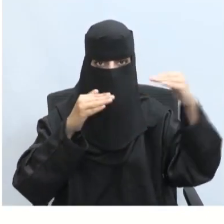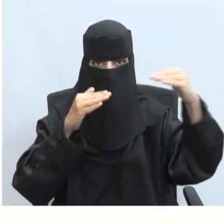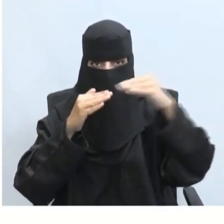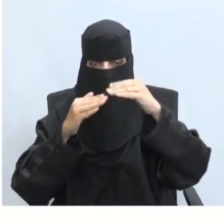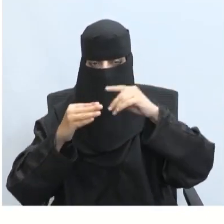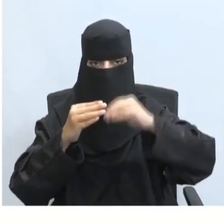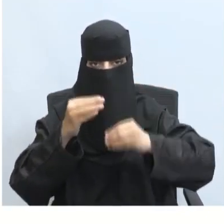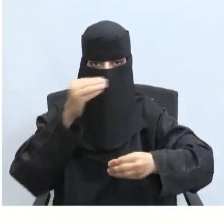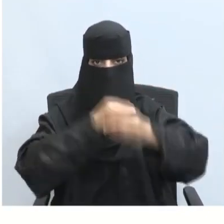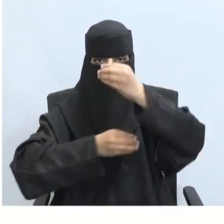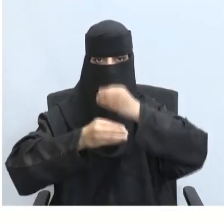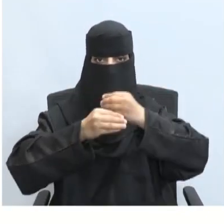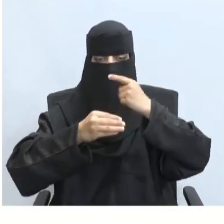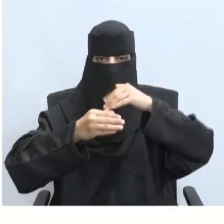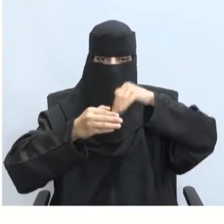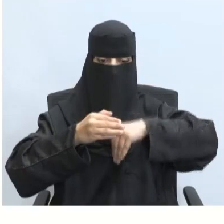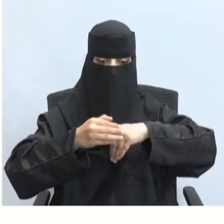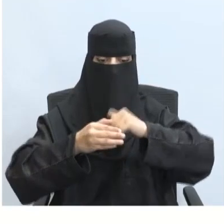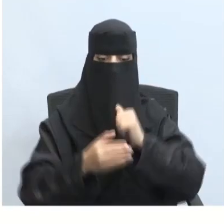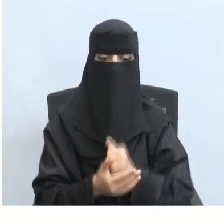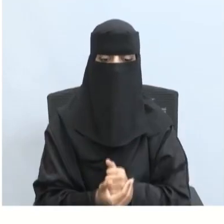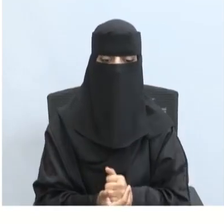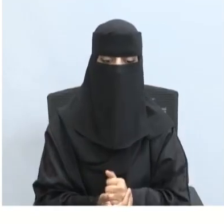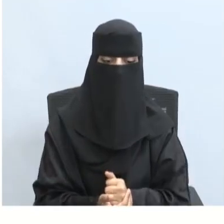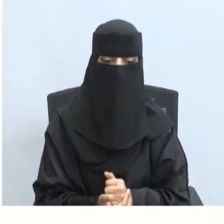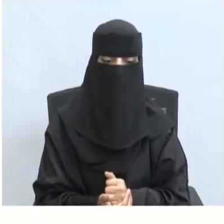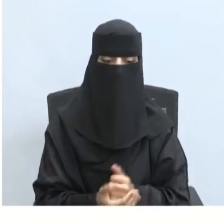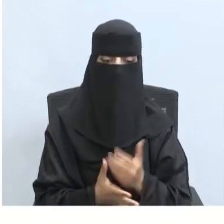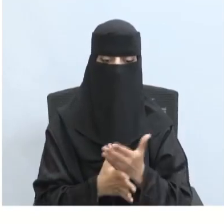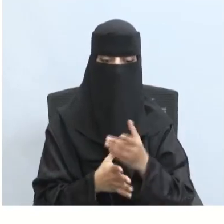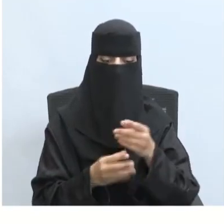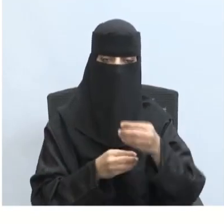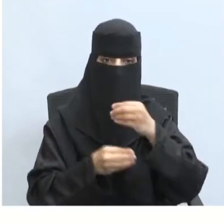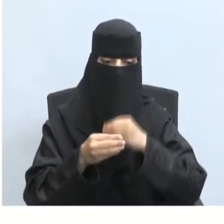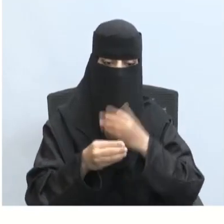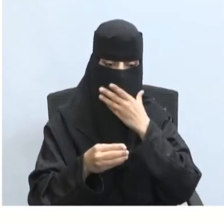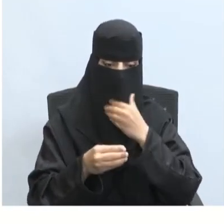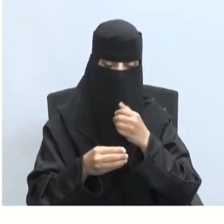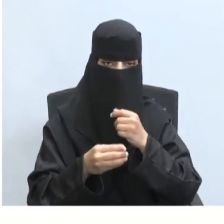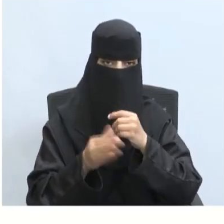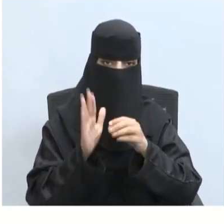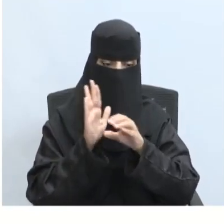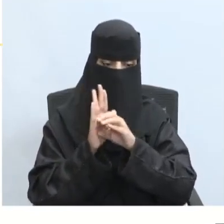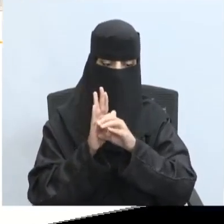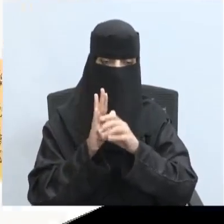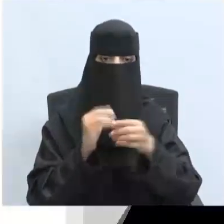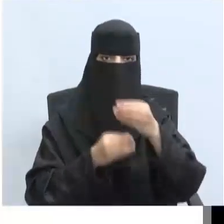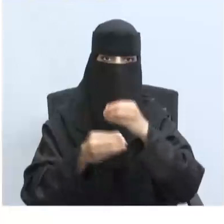مفرده تكون للجسم صوره مقلوبه الصوره تكون على المراه